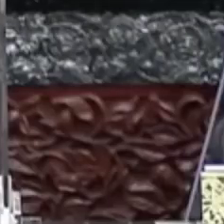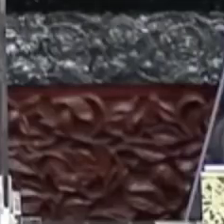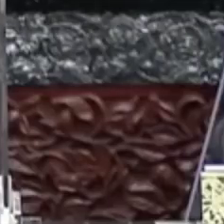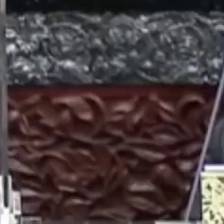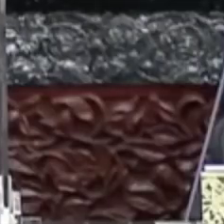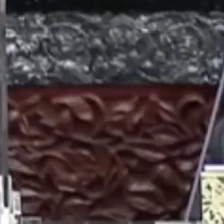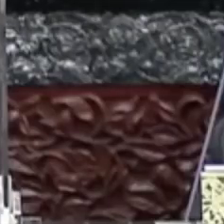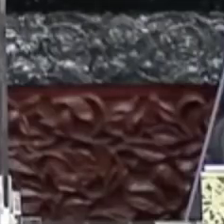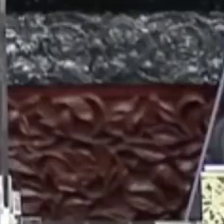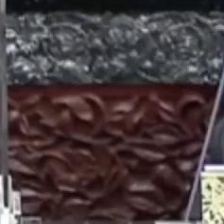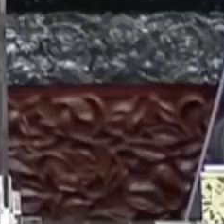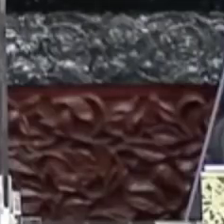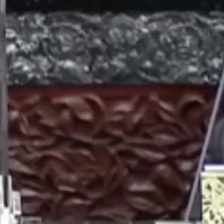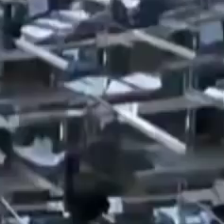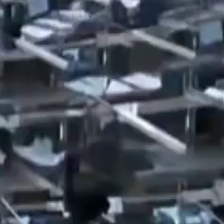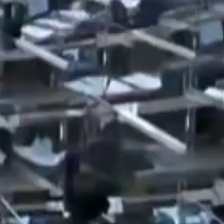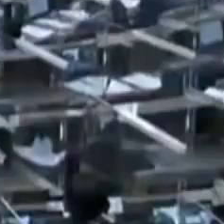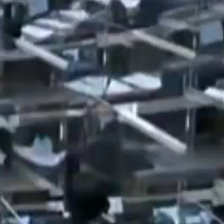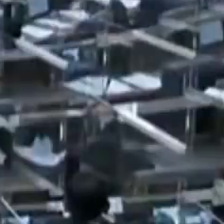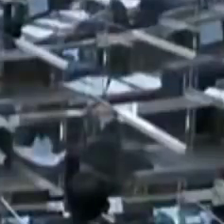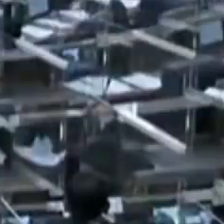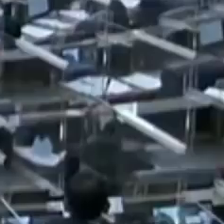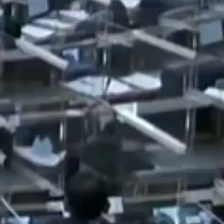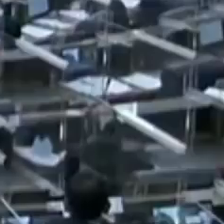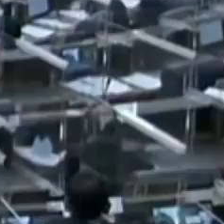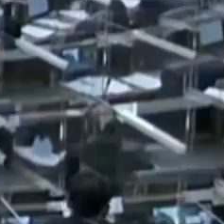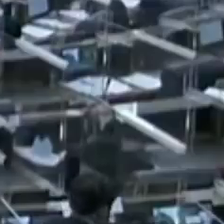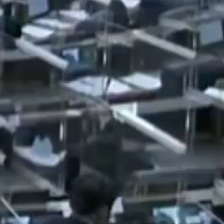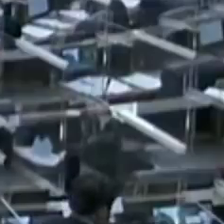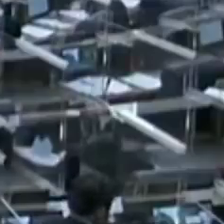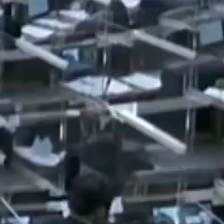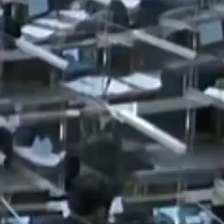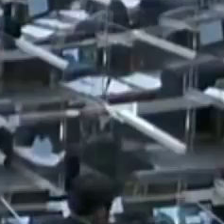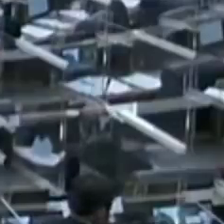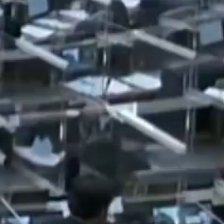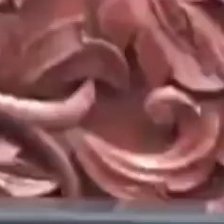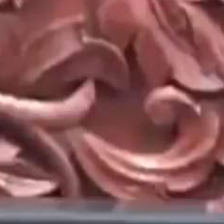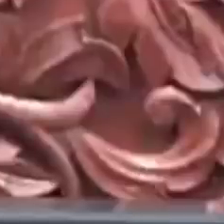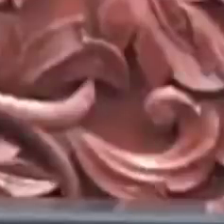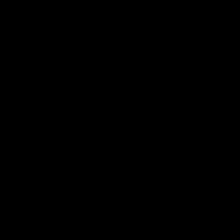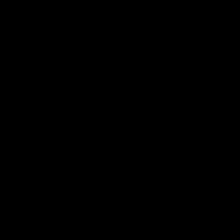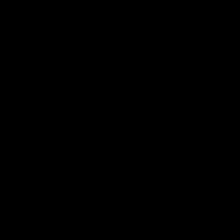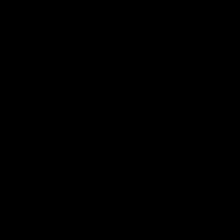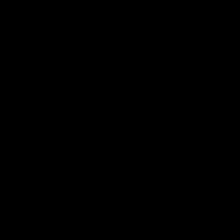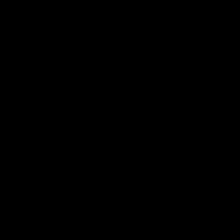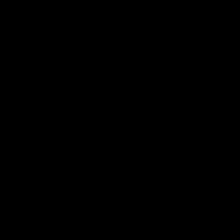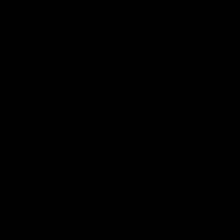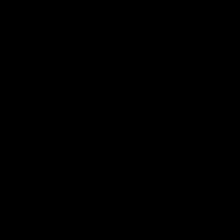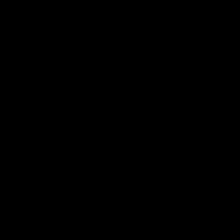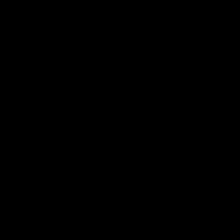yang lain. Terima kasih. Terima kasih Yang Berhormat Pak Dixon.